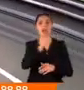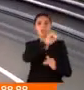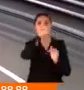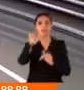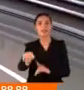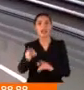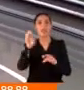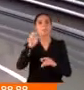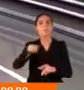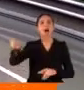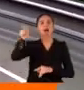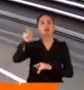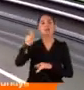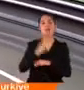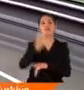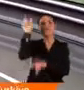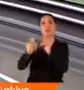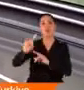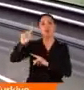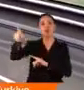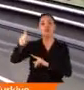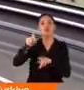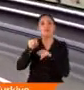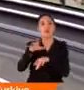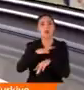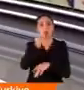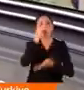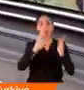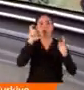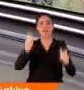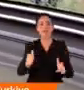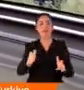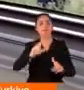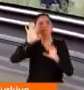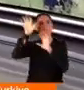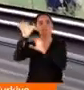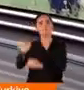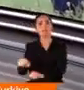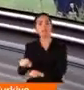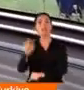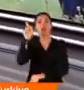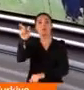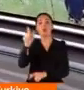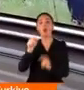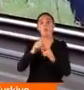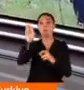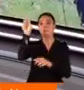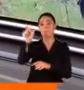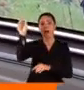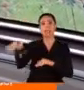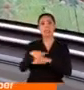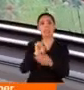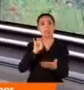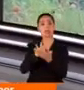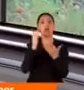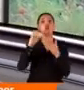yapan Pakistanlıların peşindeydi. İhbar üzerine onları ormanlık bir arazide yakaladılar. Tabii Pakistanlılar sınır dışı edildi sonrasında